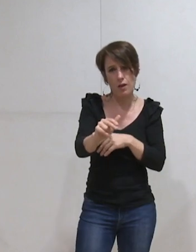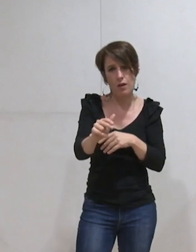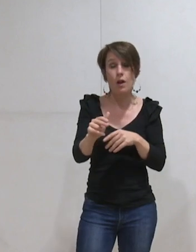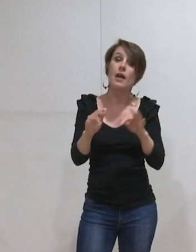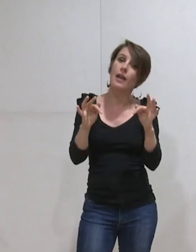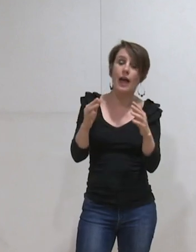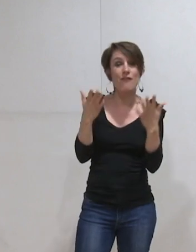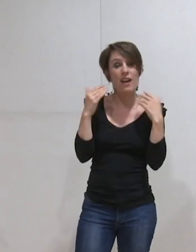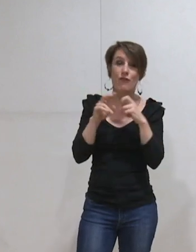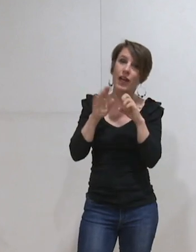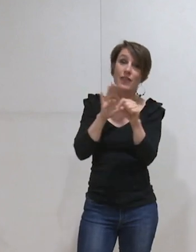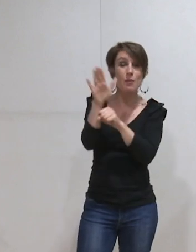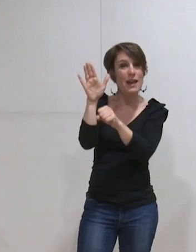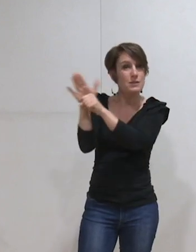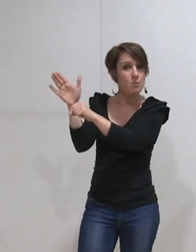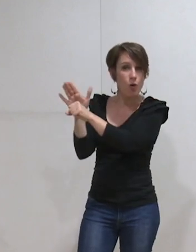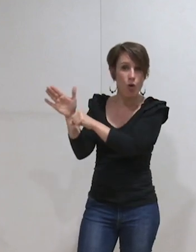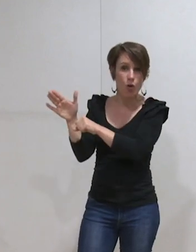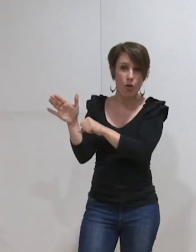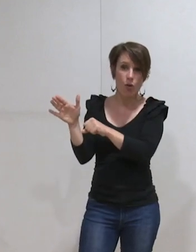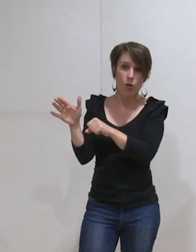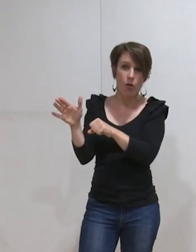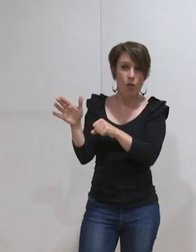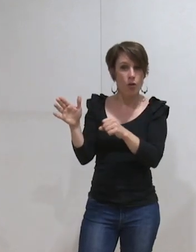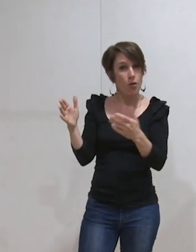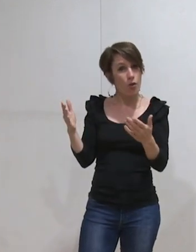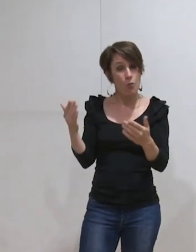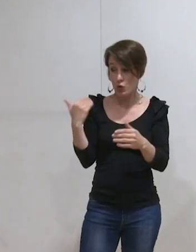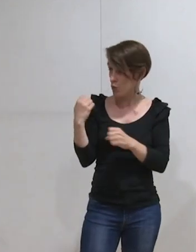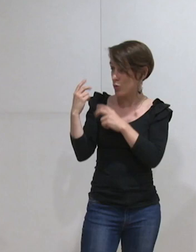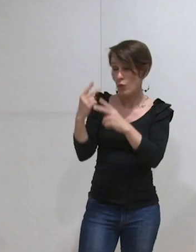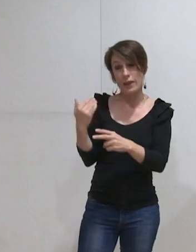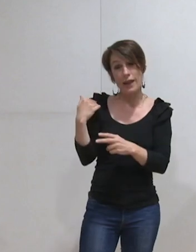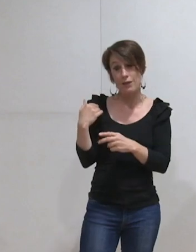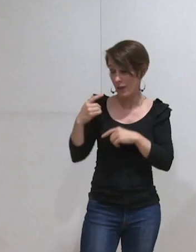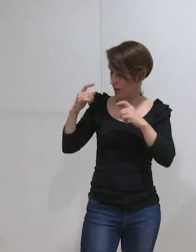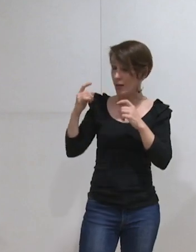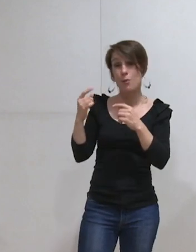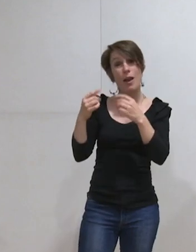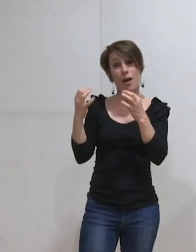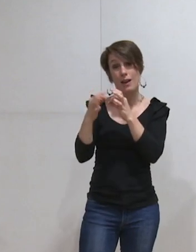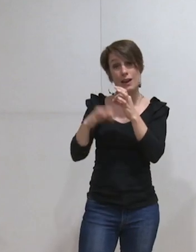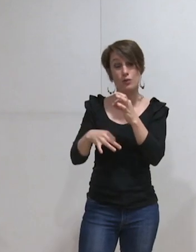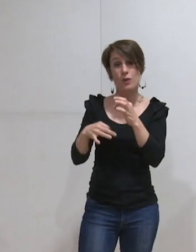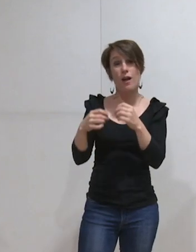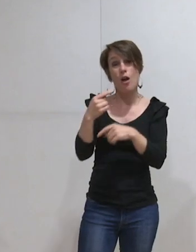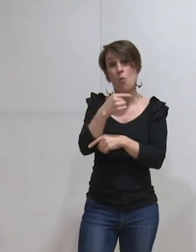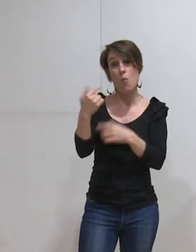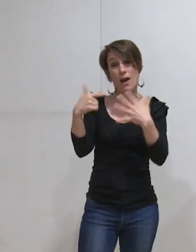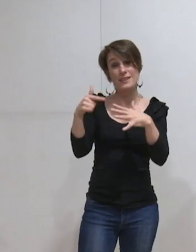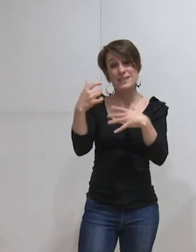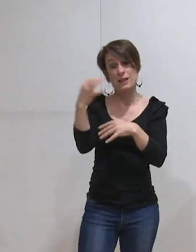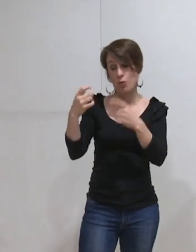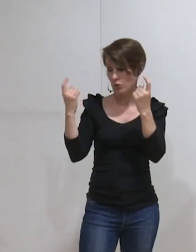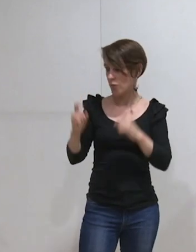frais de déplacement que nous avons gardé depuis notre arrivée ils auraient diminué de 17 %. voilà je crois que je vous ai donné l'ensemble des éléments évidemment nous y